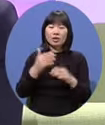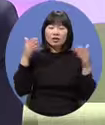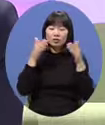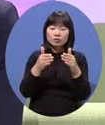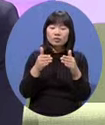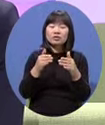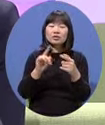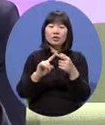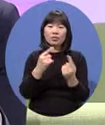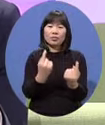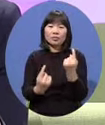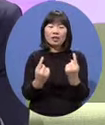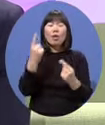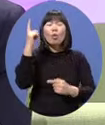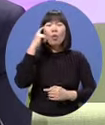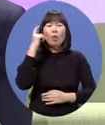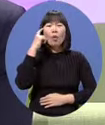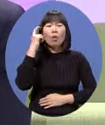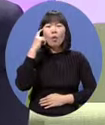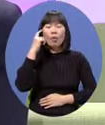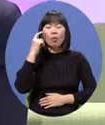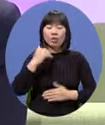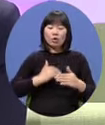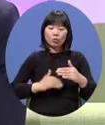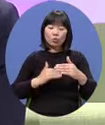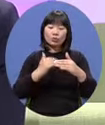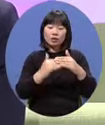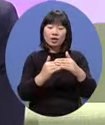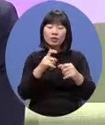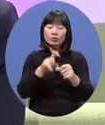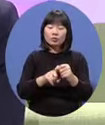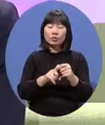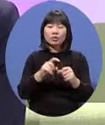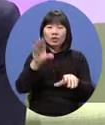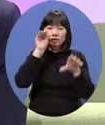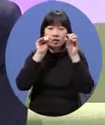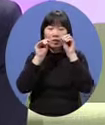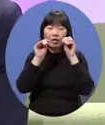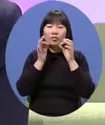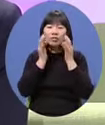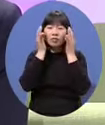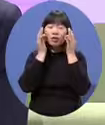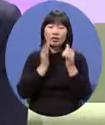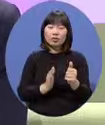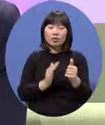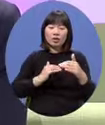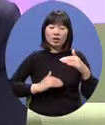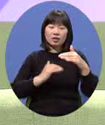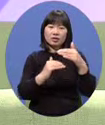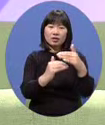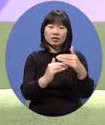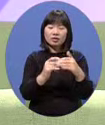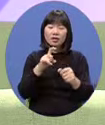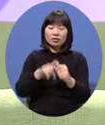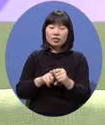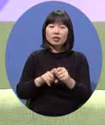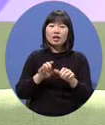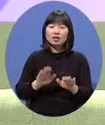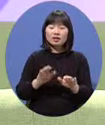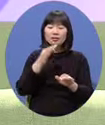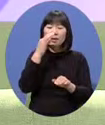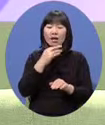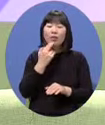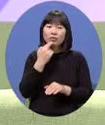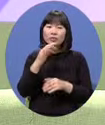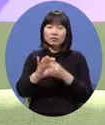포인트를 맞추시기보다는 왜 그랬는지 과정과 의도를 자꾸 들어보려고 하시고 과정이 뭐 의도가 그렇게